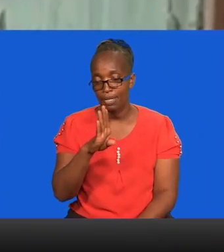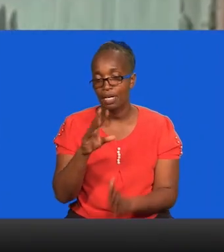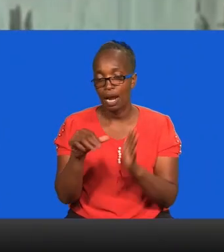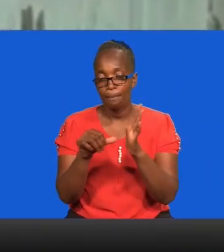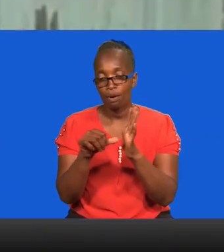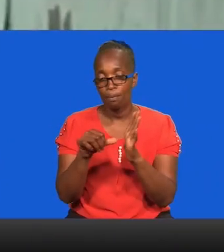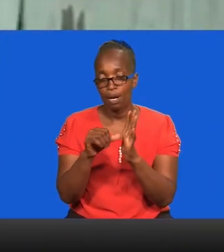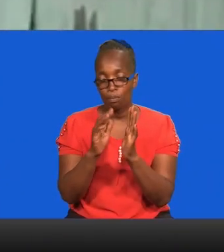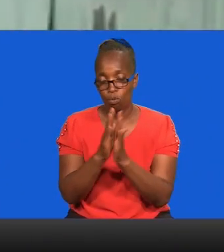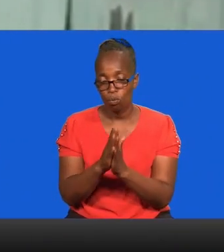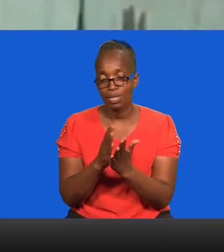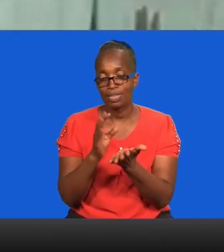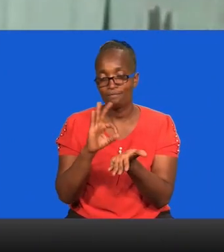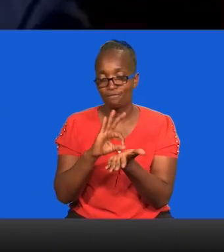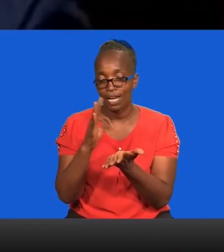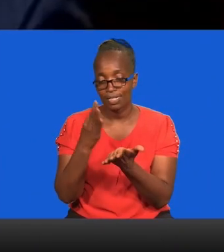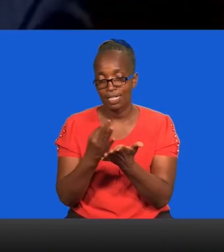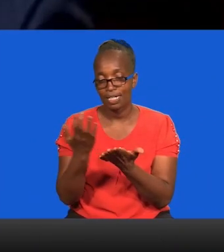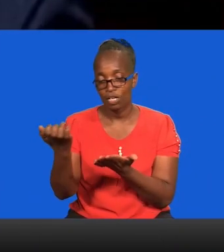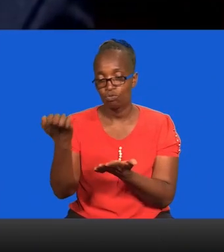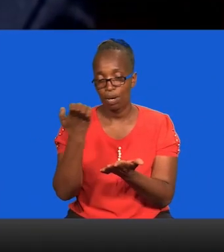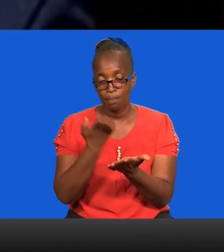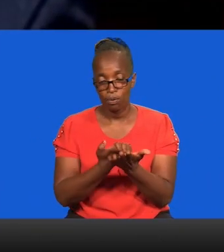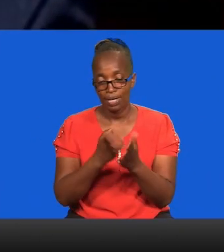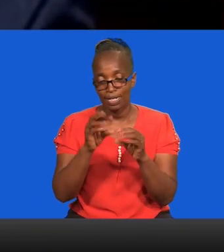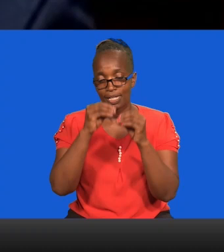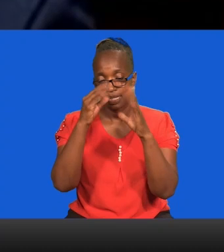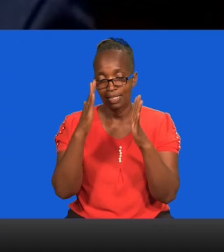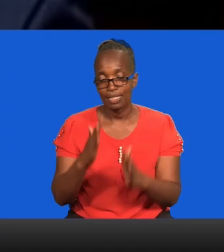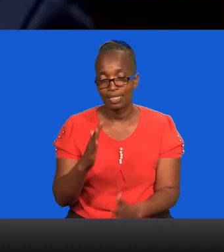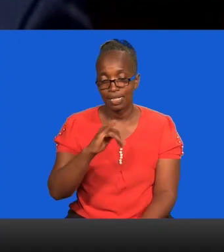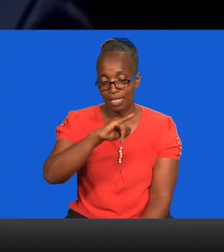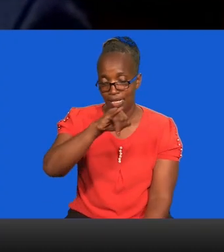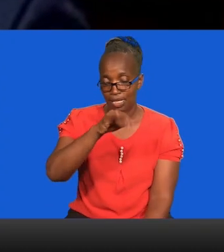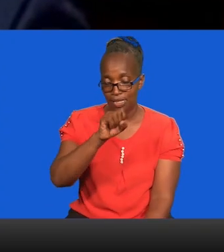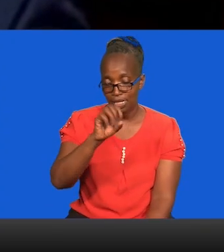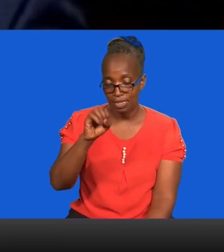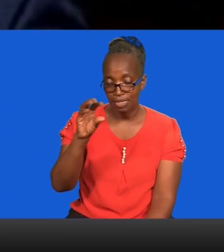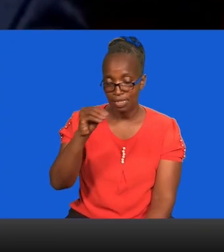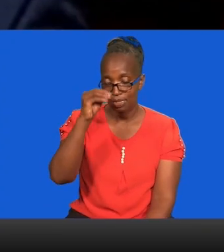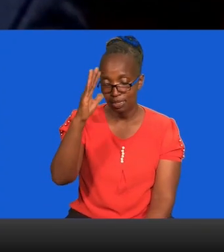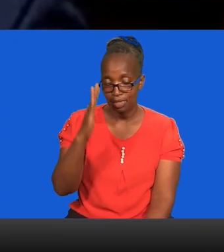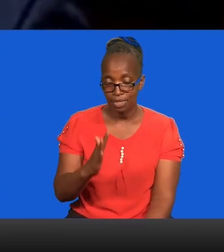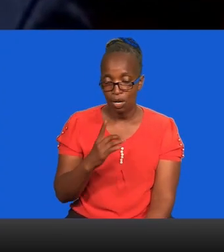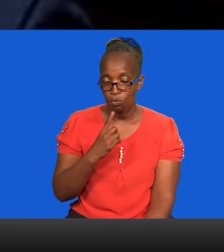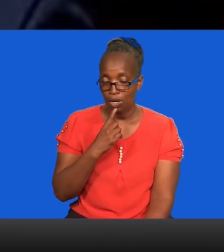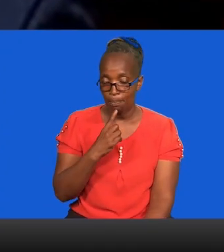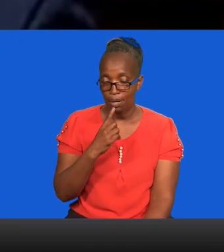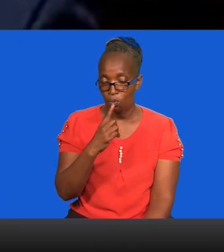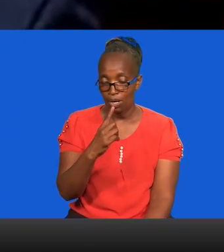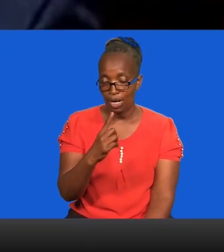za kuajiri walimu wale. Therefore, for junior school teachers in 2025, will be